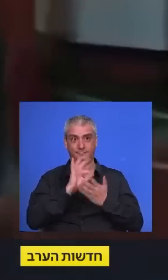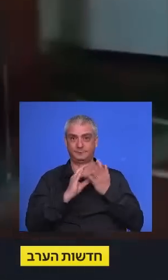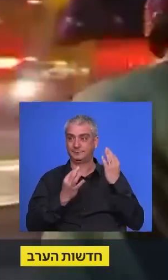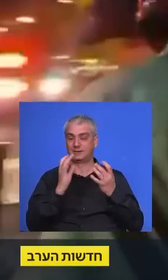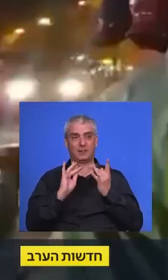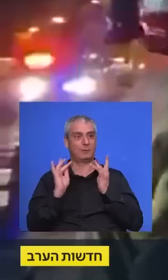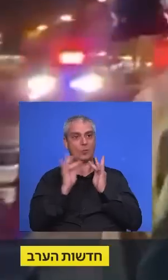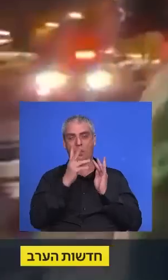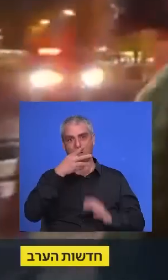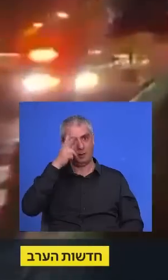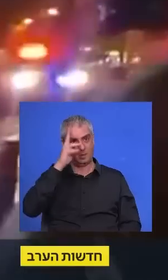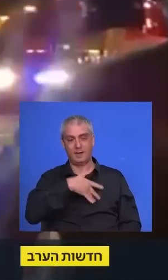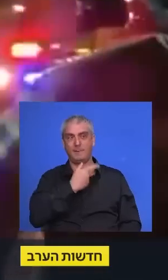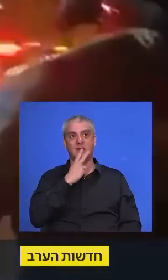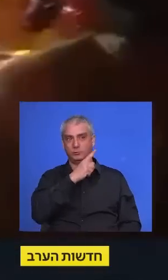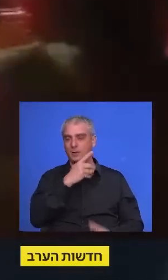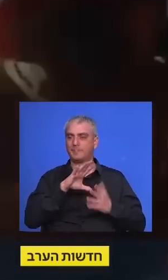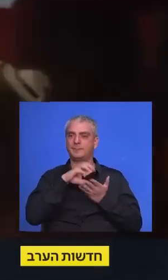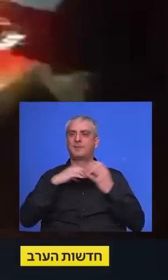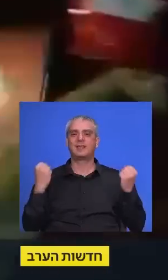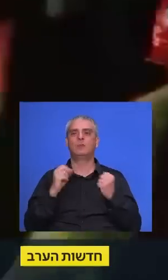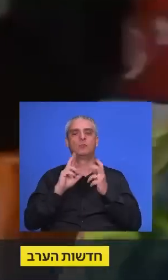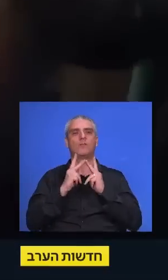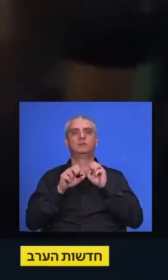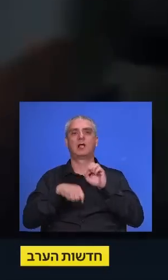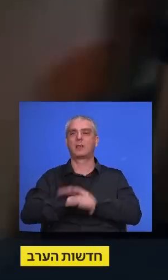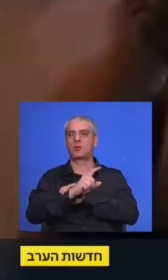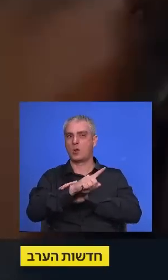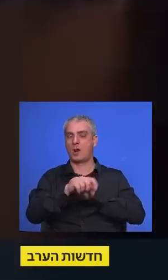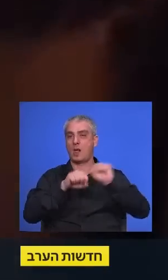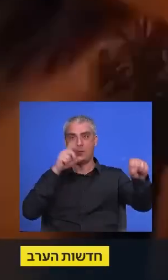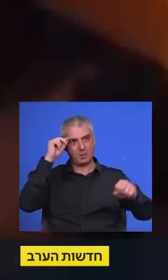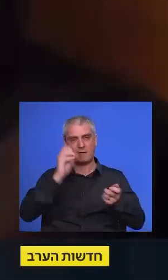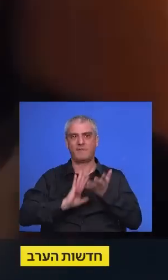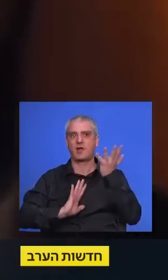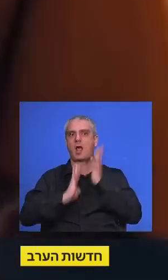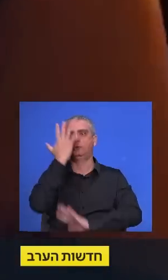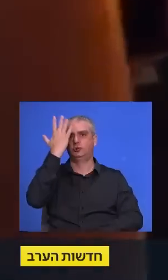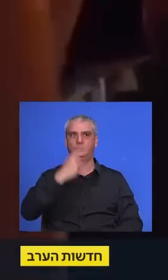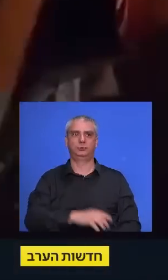נגד ביתר ירושלים, מתחם האימונים של קבוצת הכדורגל הפועל תל אביב עולה באש.